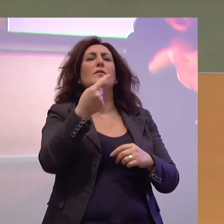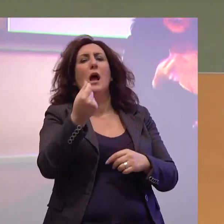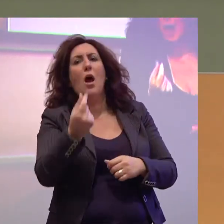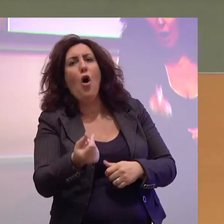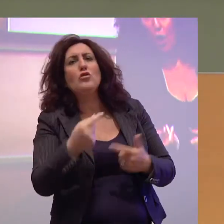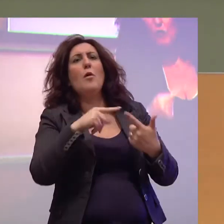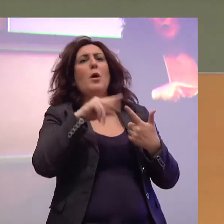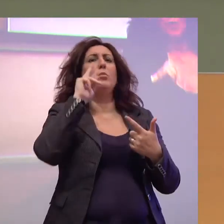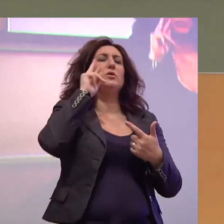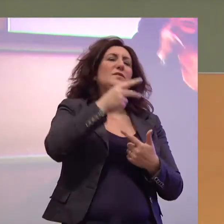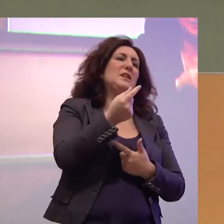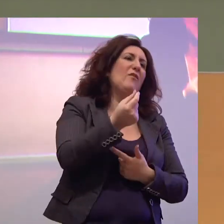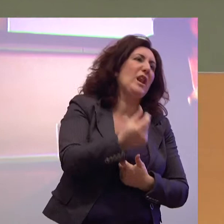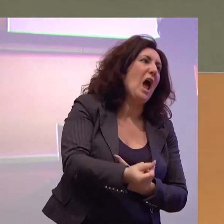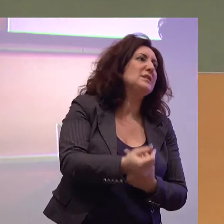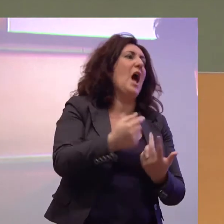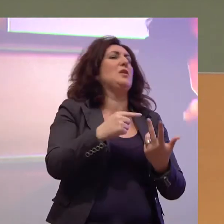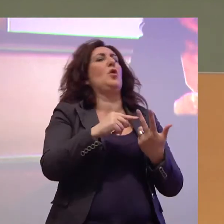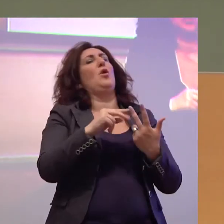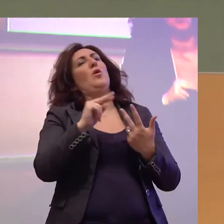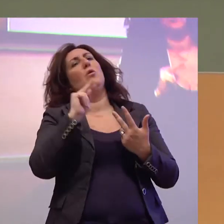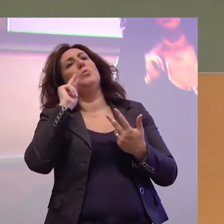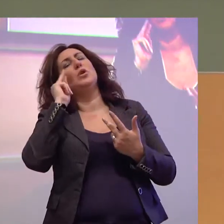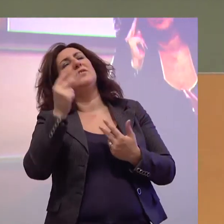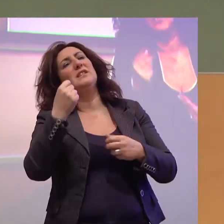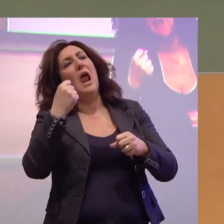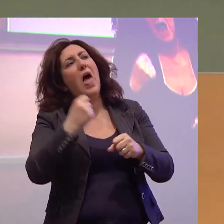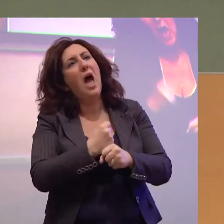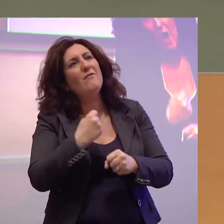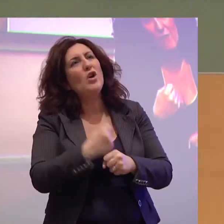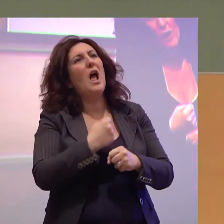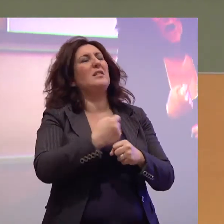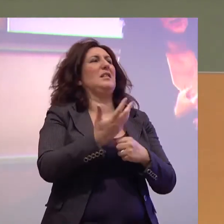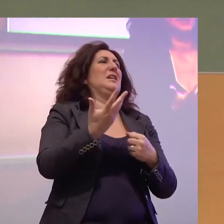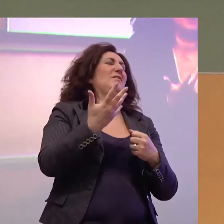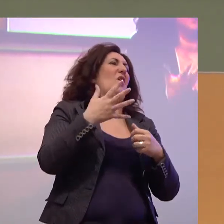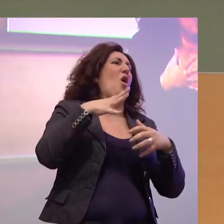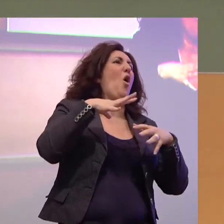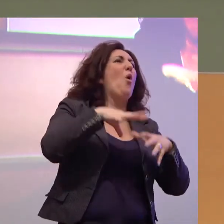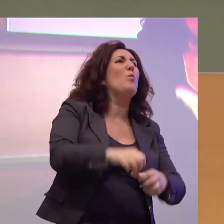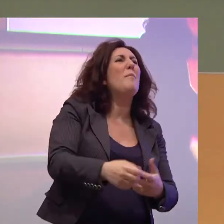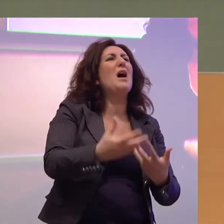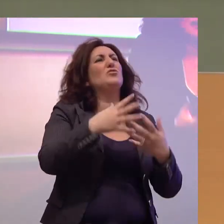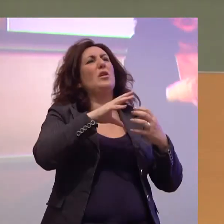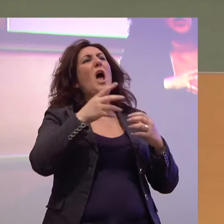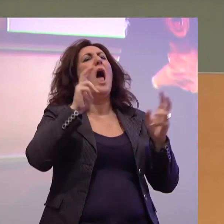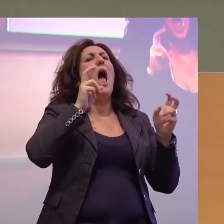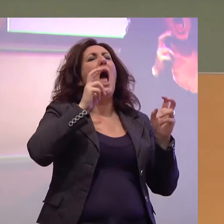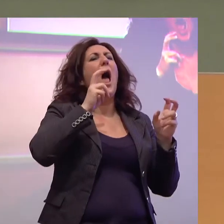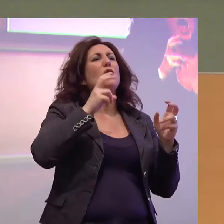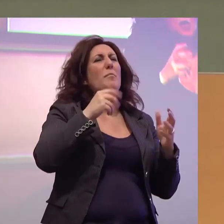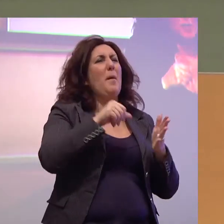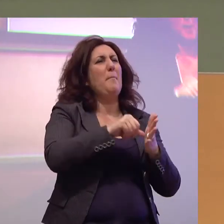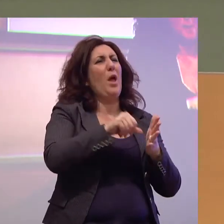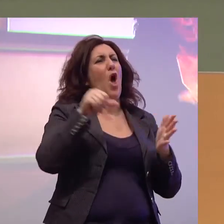dal punto di vista finanziario, dal punto di vista lavorativo, dei livelli occupazionali, quindi tutti argomenti importantissimi. Ma sta